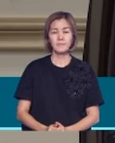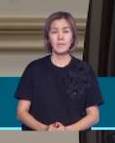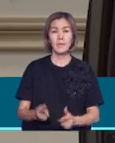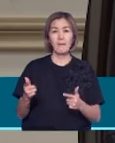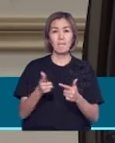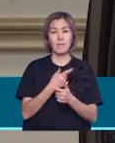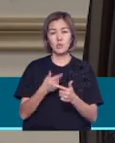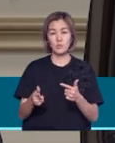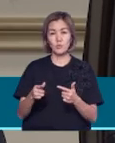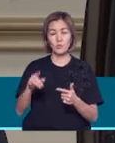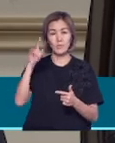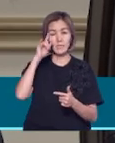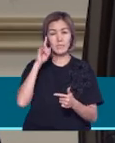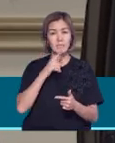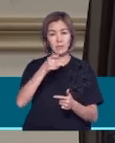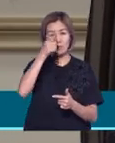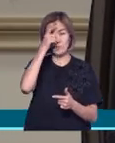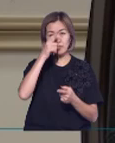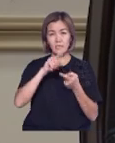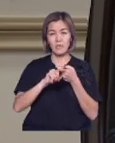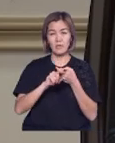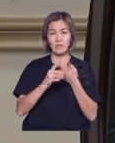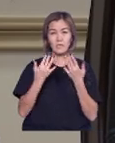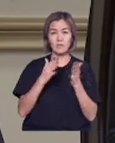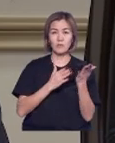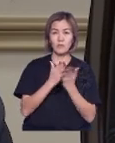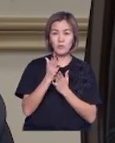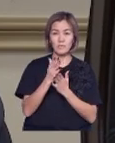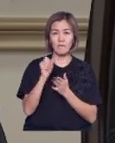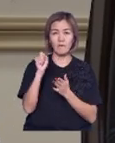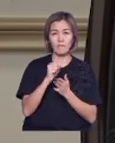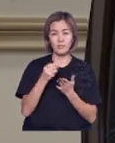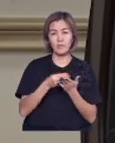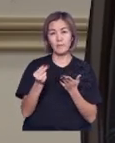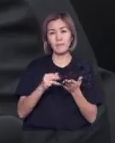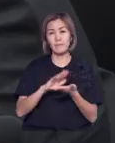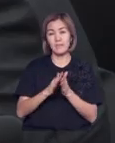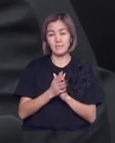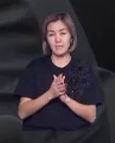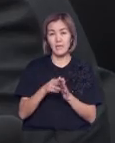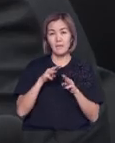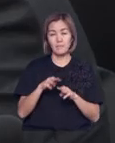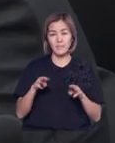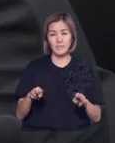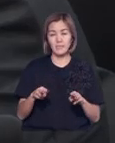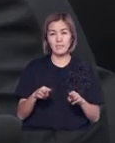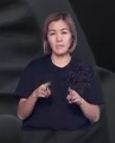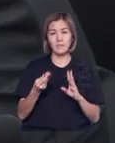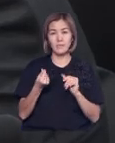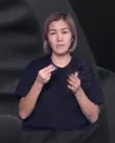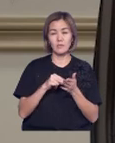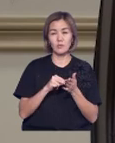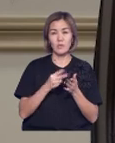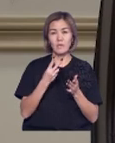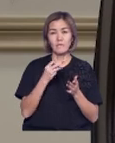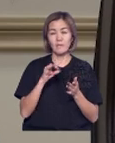Между Турцией и Казахстаном налажена связь и в сельхозотрасли. В августе мы подписали соглашение с министерством на сумму 2